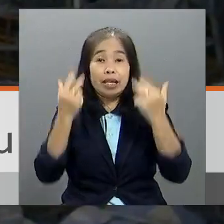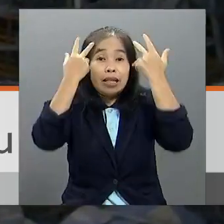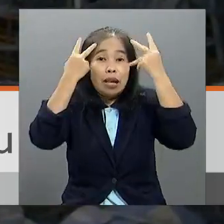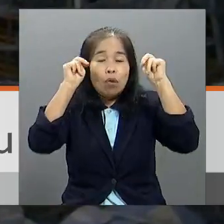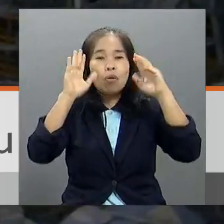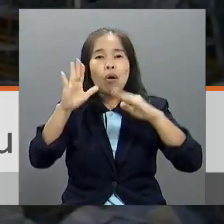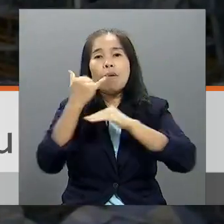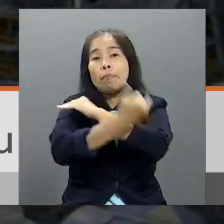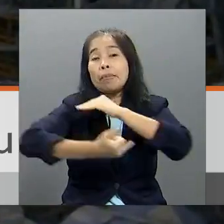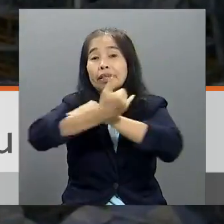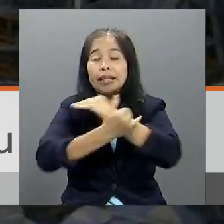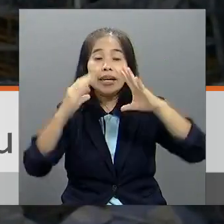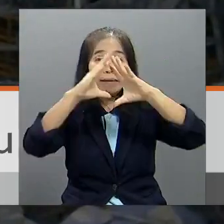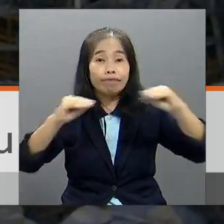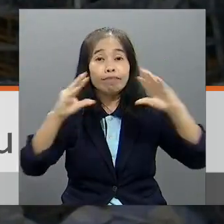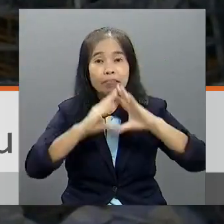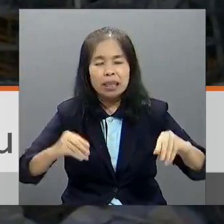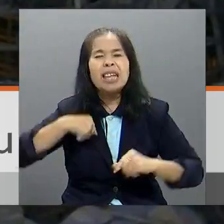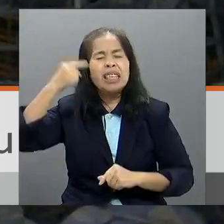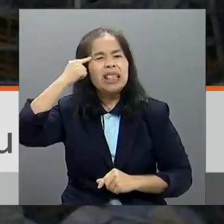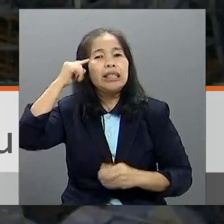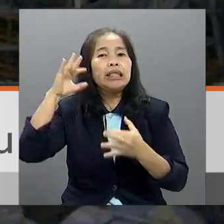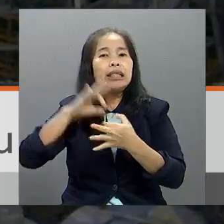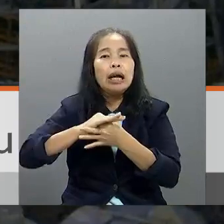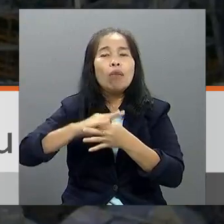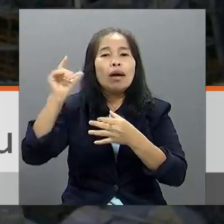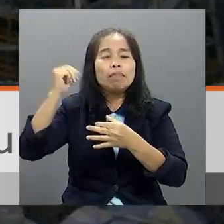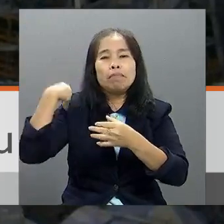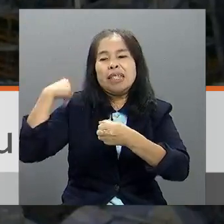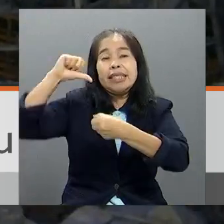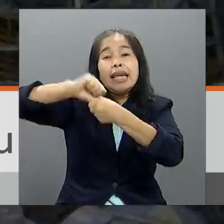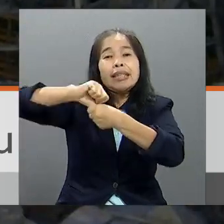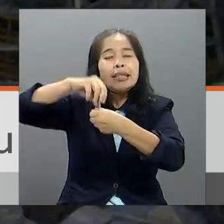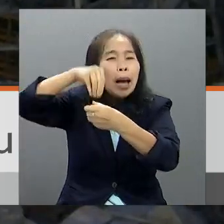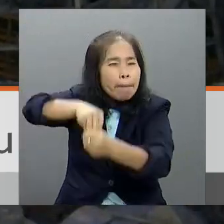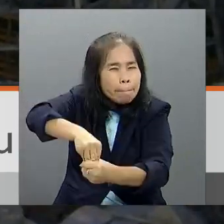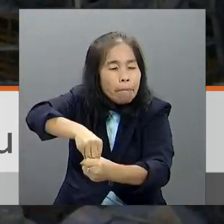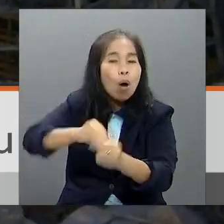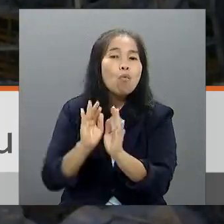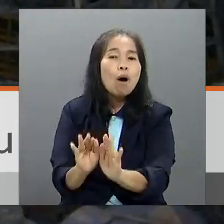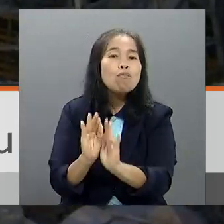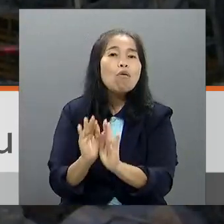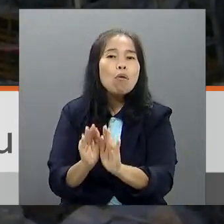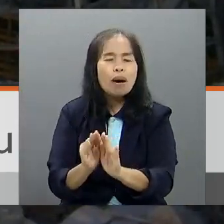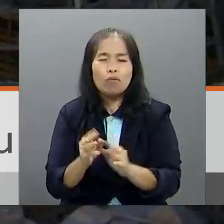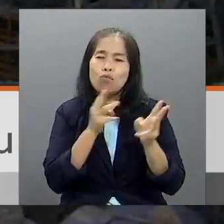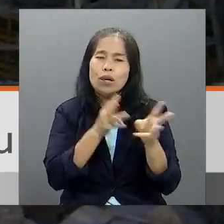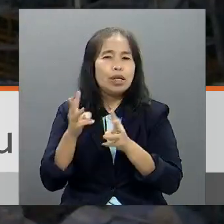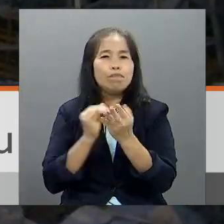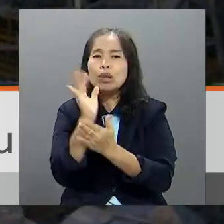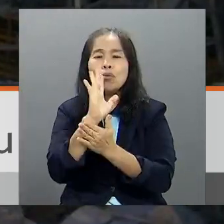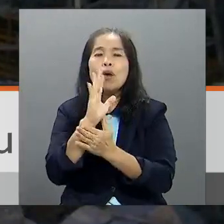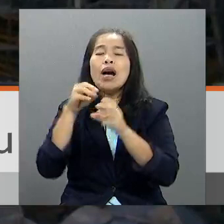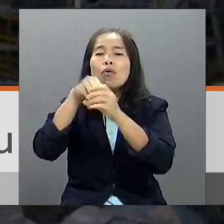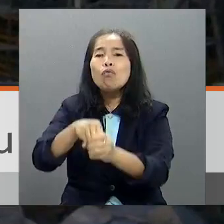สาเหตุน่าจะเกิดจากแอมโมเนียมไนเตรต 2,750 ตันที่เก็บอย่างไม่เหมาะสมอยู่ในคลังสินค้าที่ท่า